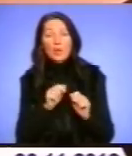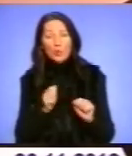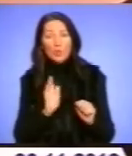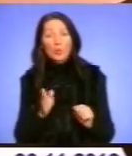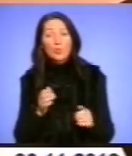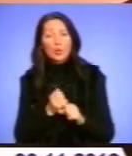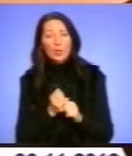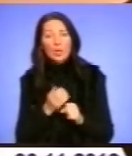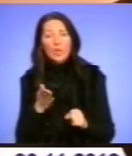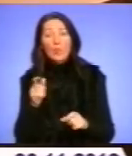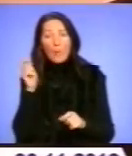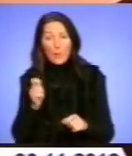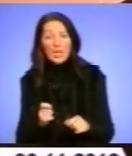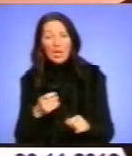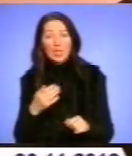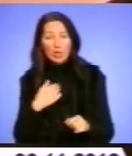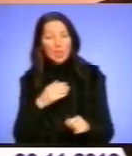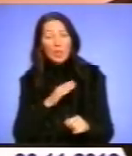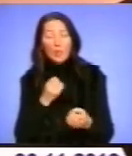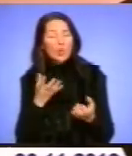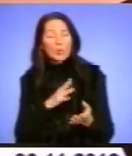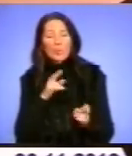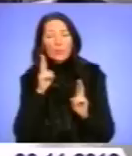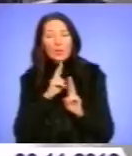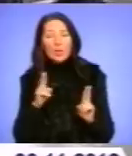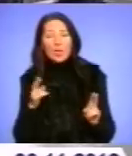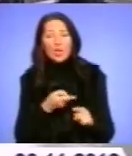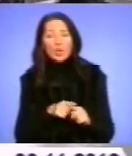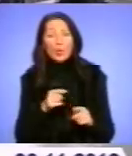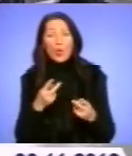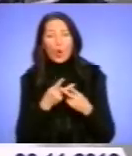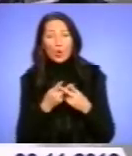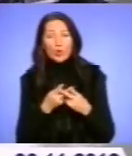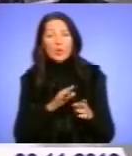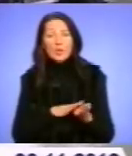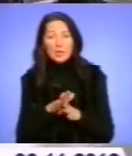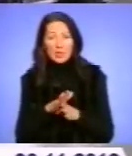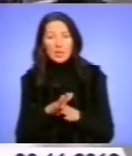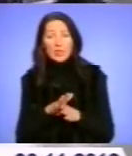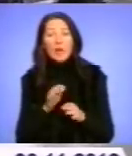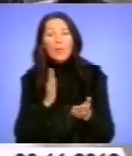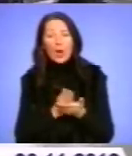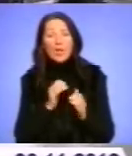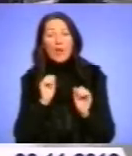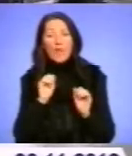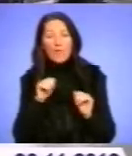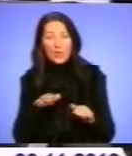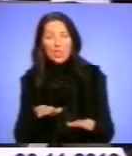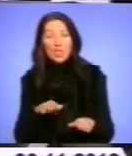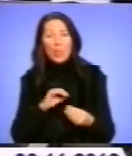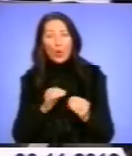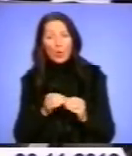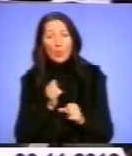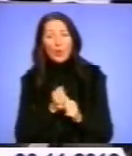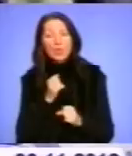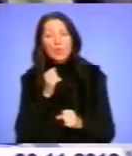масової інформації приїхали, ви просто б не впізнали б за рік цю колонію. Реалізація концепції має вирішити проблему працевлаштування